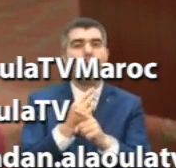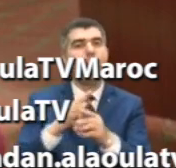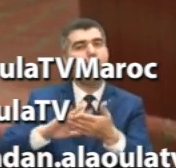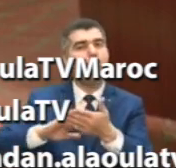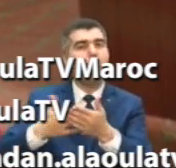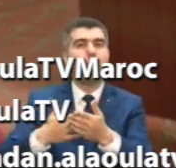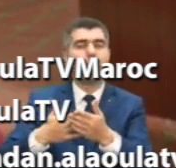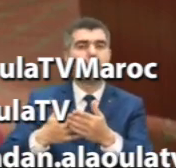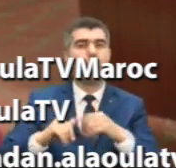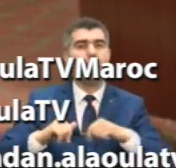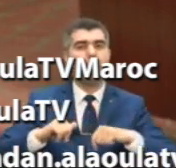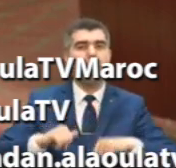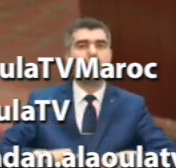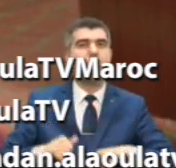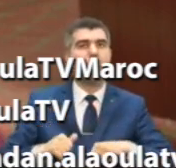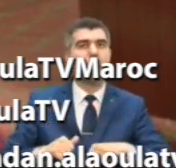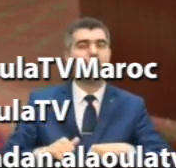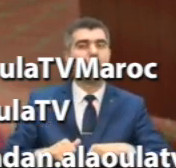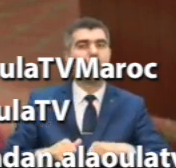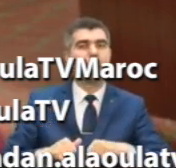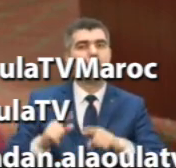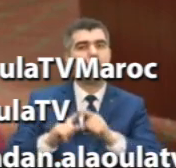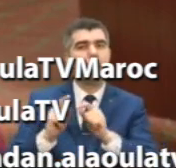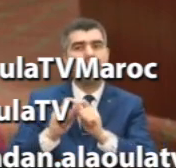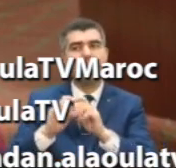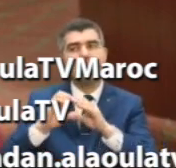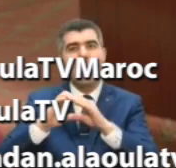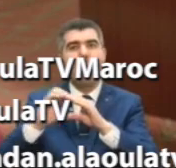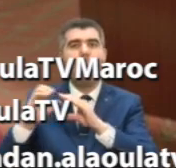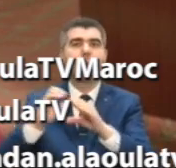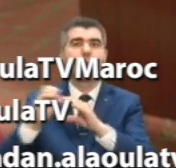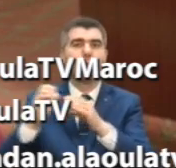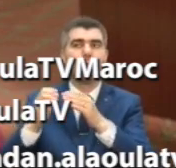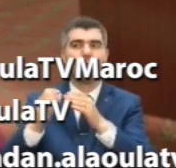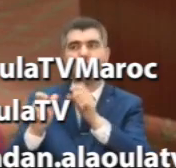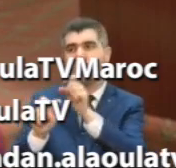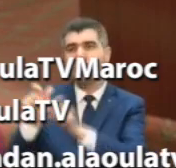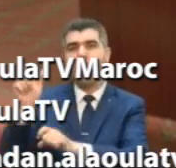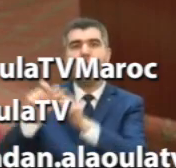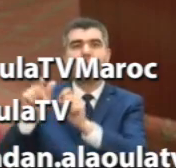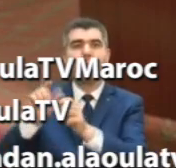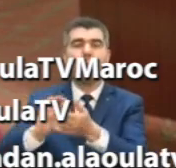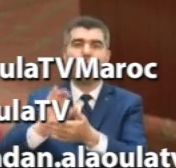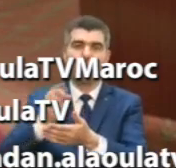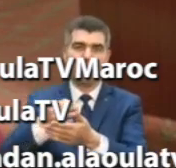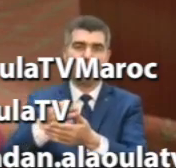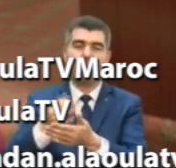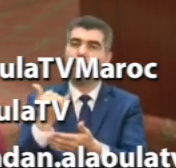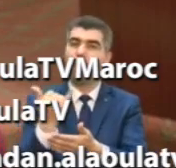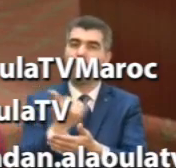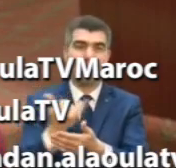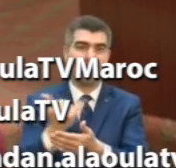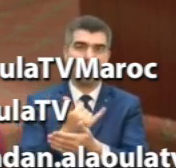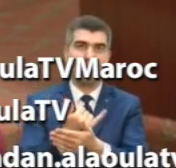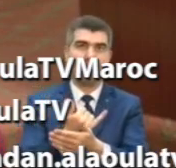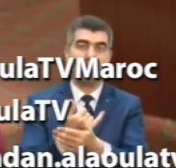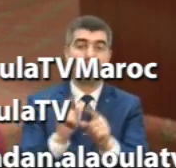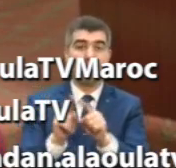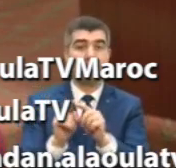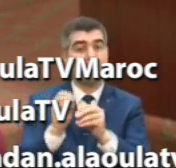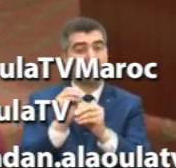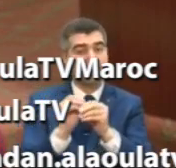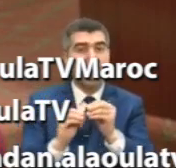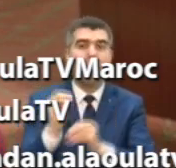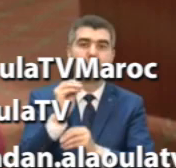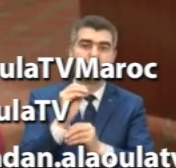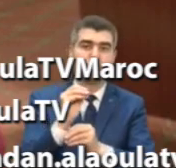بمختلف وزاراتها للتجاوب الفعلي مع تطلعات الناس. يجب أن نرفع من أجواء الثقة، أن